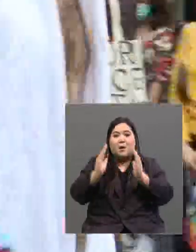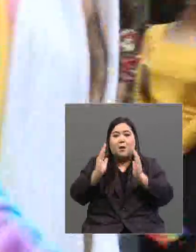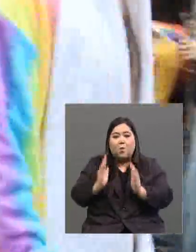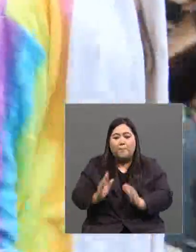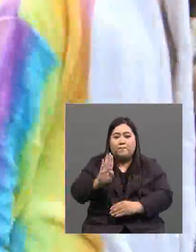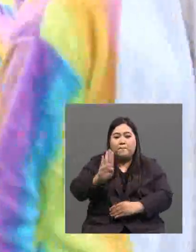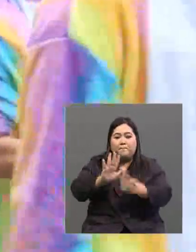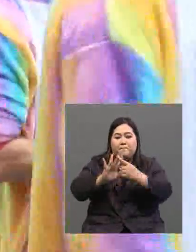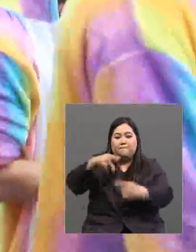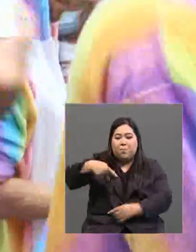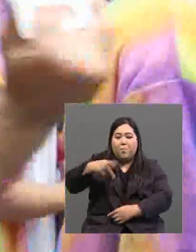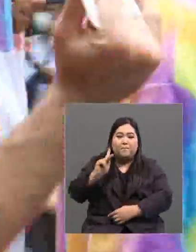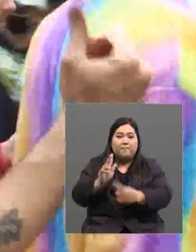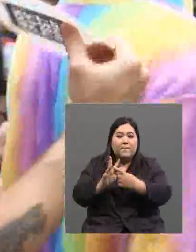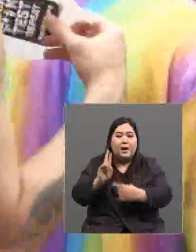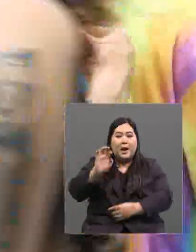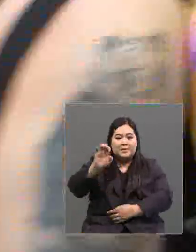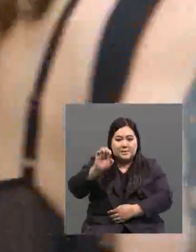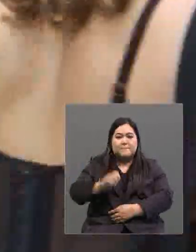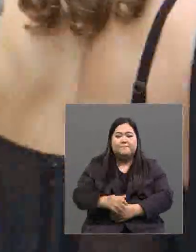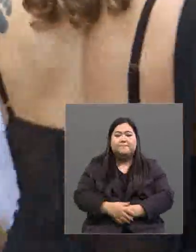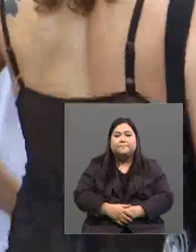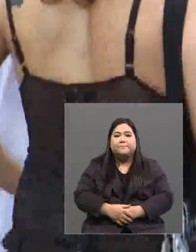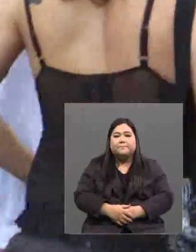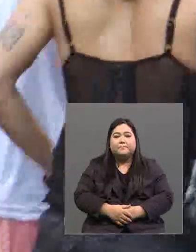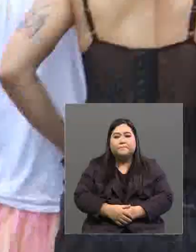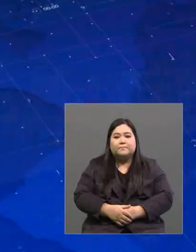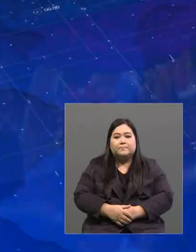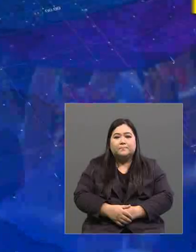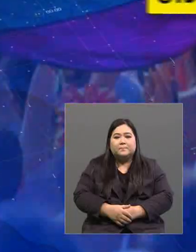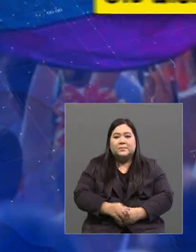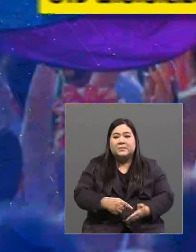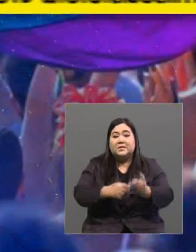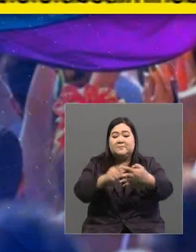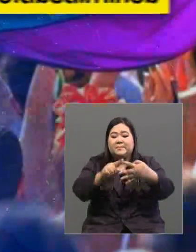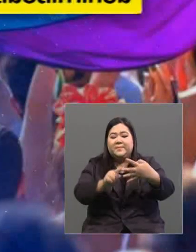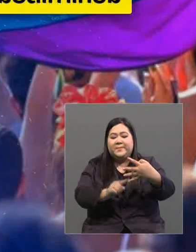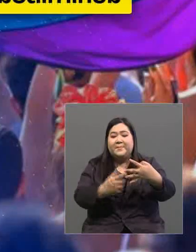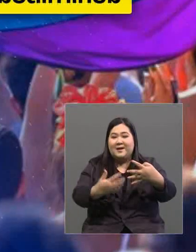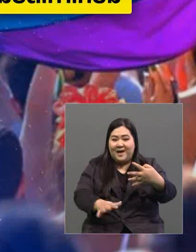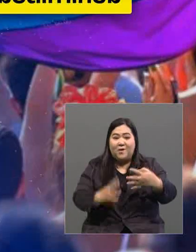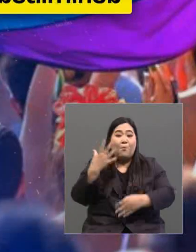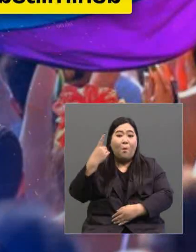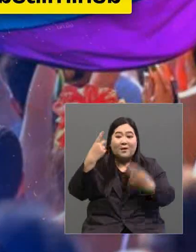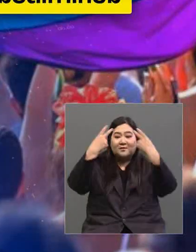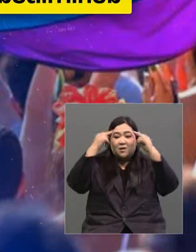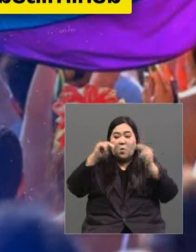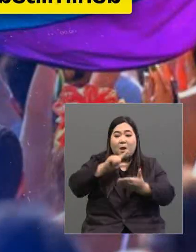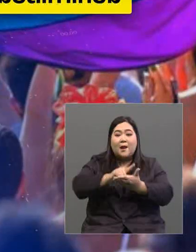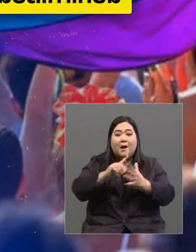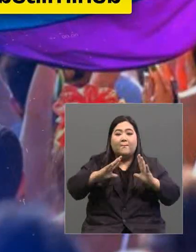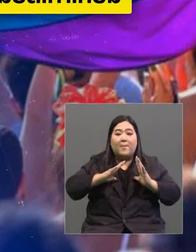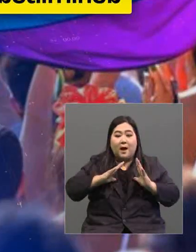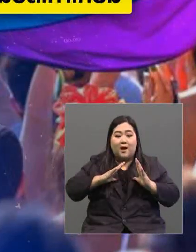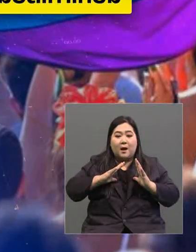บุพการีหลังจากที่ทั้ง 4ร่างผ่านสภาวาระ1ึแล้วเนี่ยนะครับเมื่อวานนี้ท่านนายกแม้ว่าจะลาพรร้อนอยู่